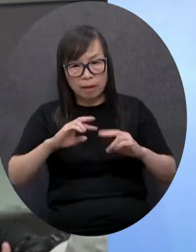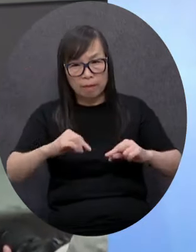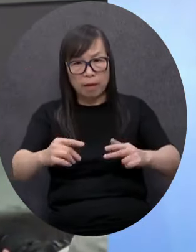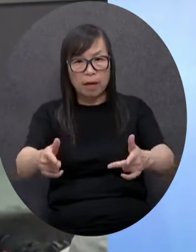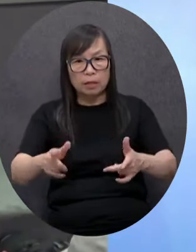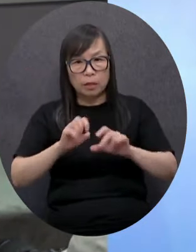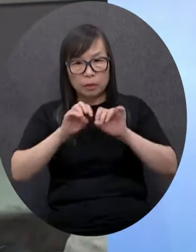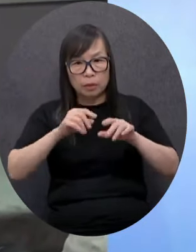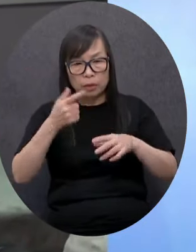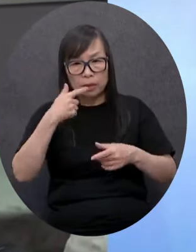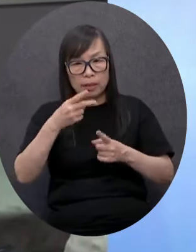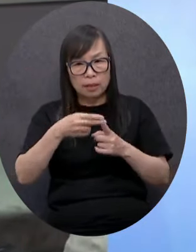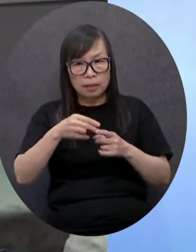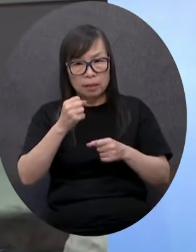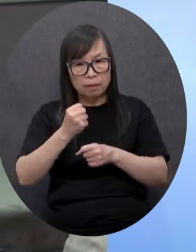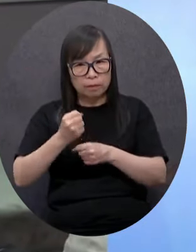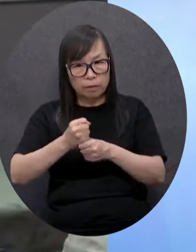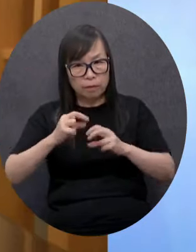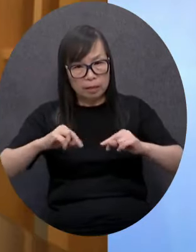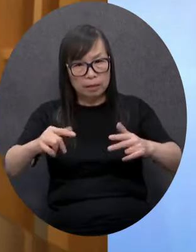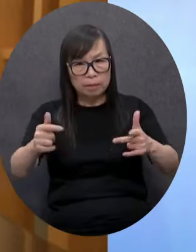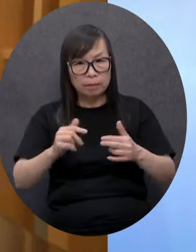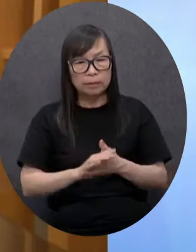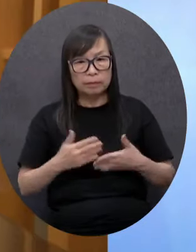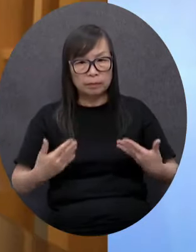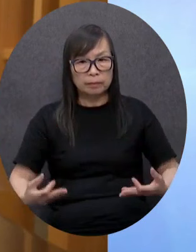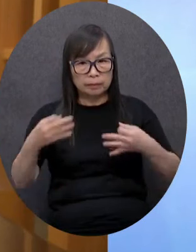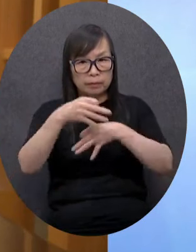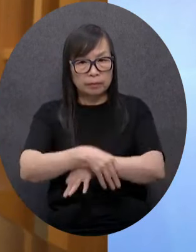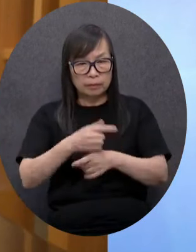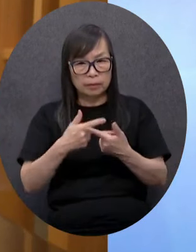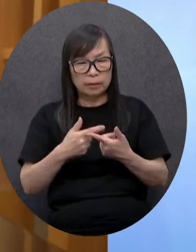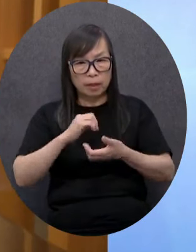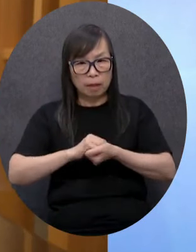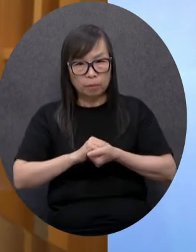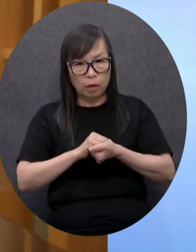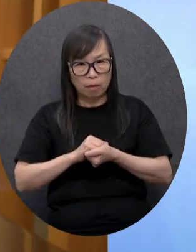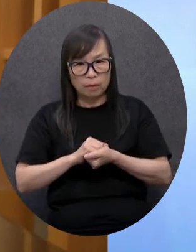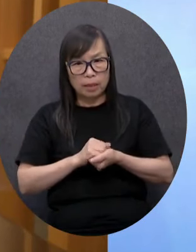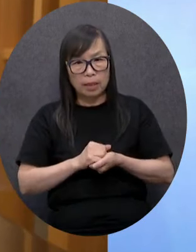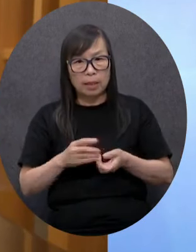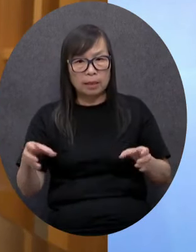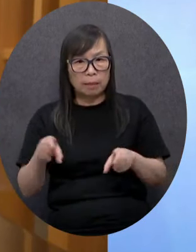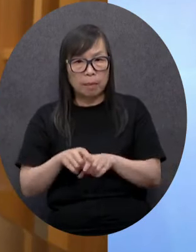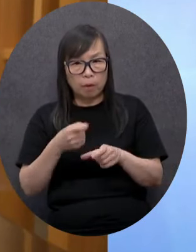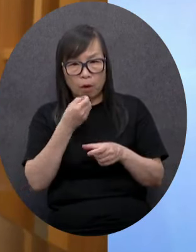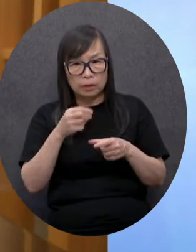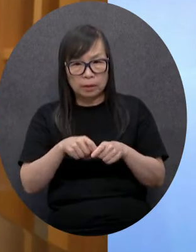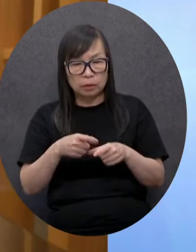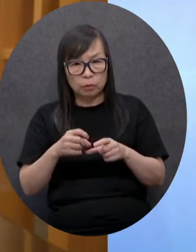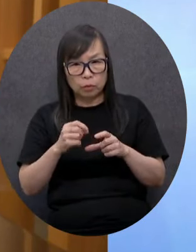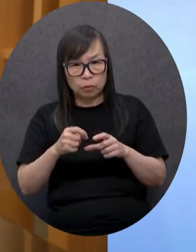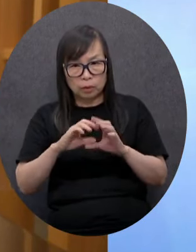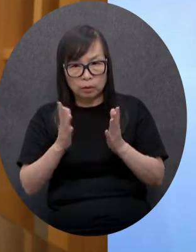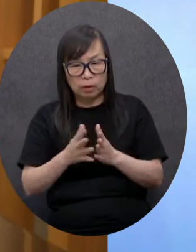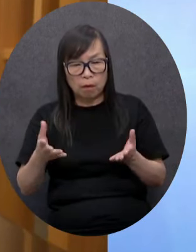和推動新質生產力發展。 今次簽訂的戰略合作結合港投公司團隊的豐富